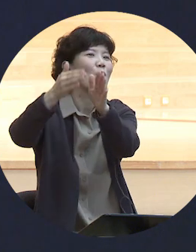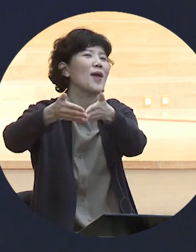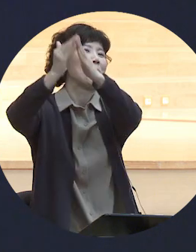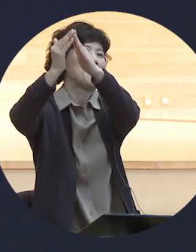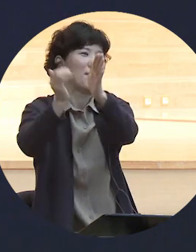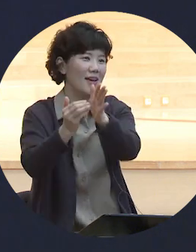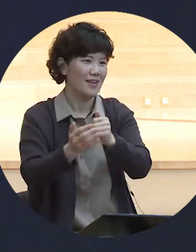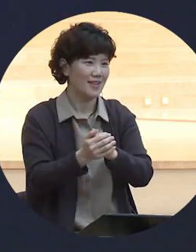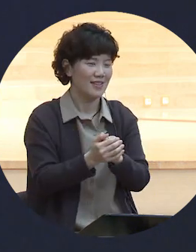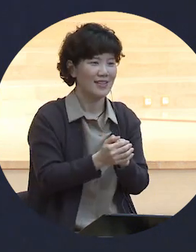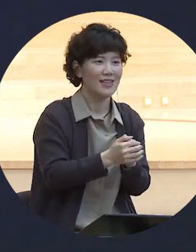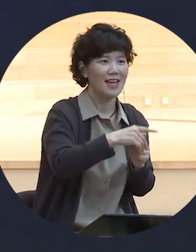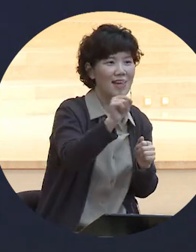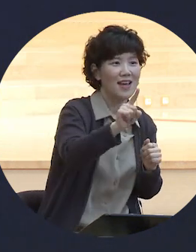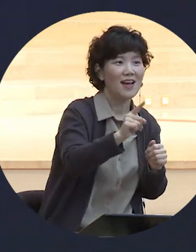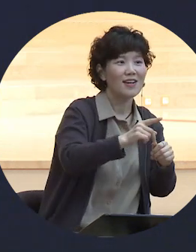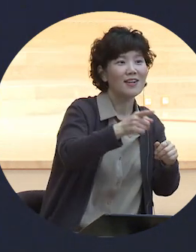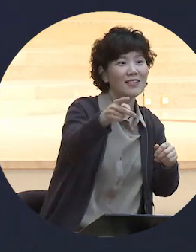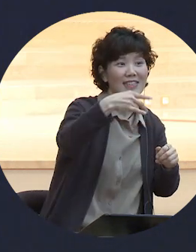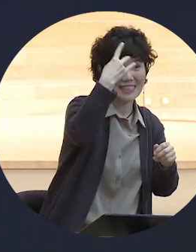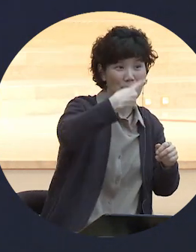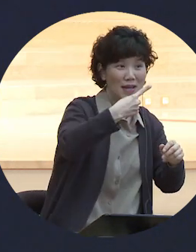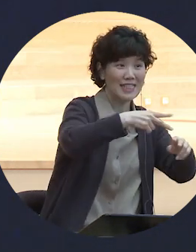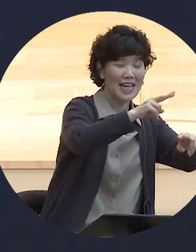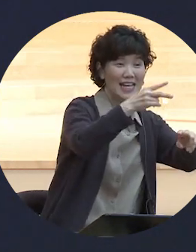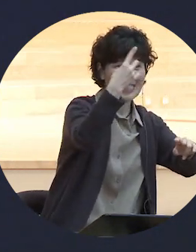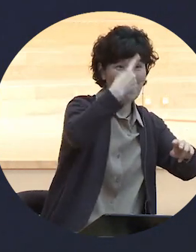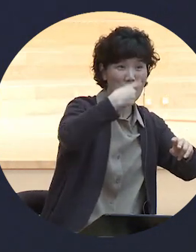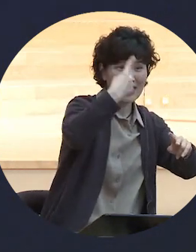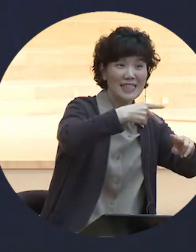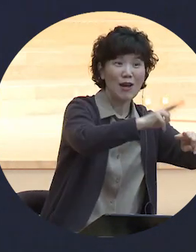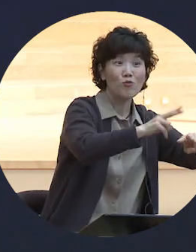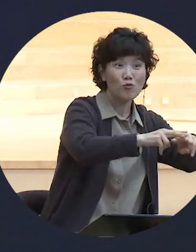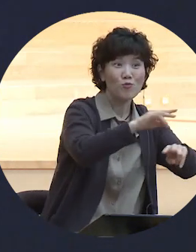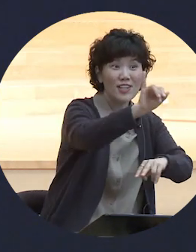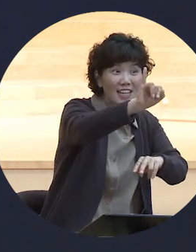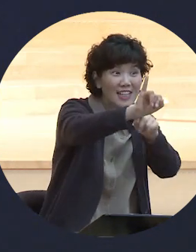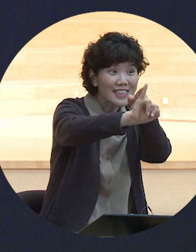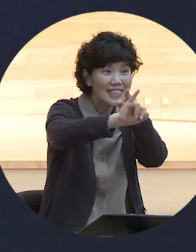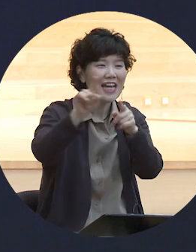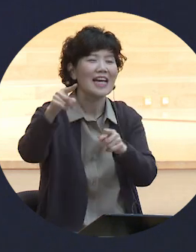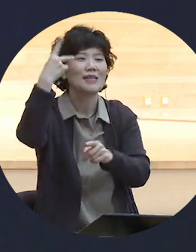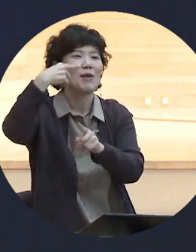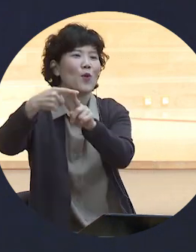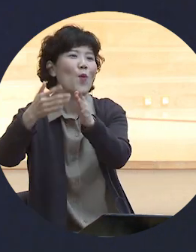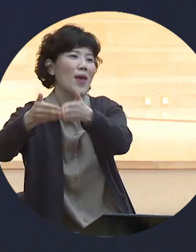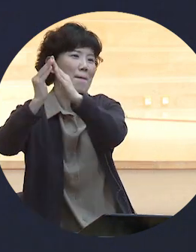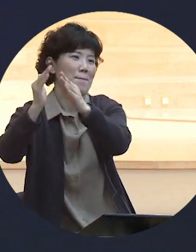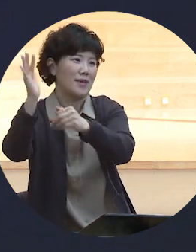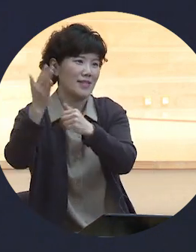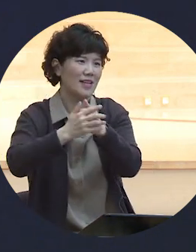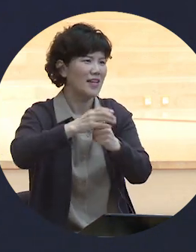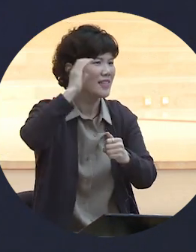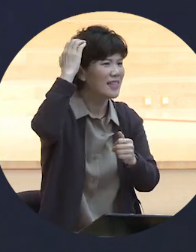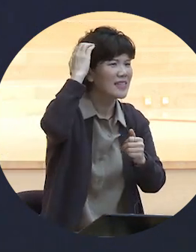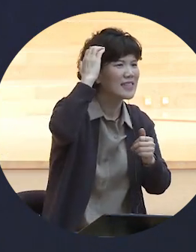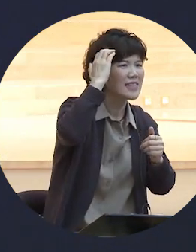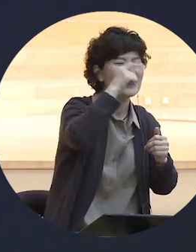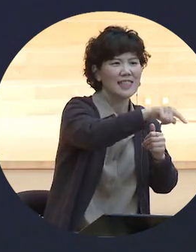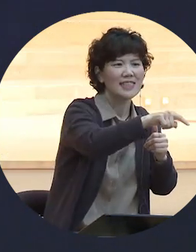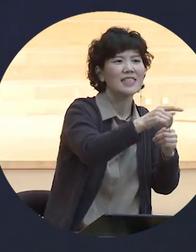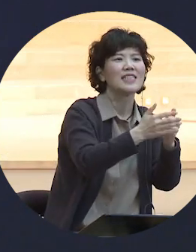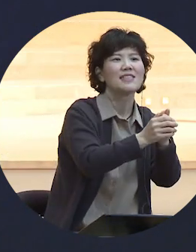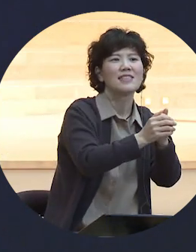세워졌습니다. 수가성 여인의 믿음의 고백, 이 믿음의 반석 위에 사마리아 교회가 세워졌어요. 이디오피아 네시아의 믿음의 반석